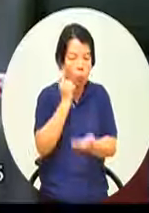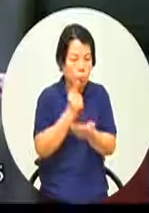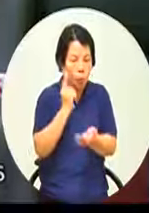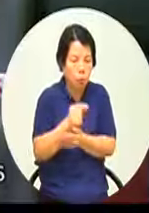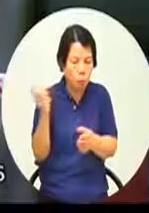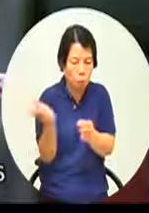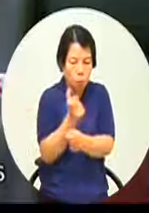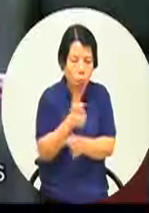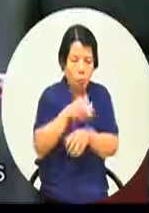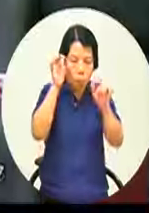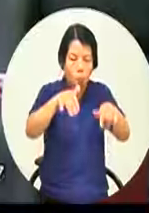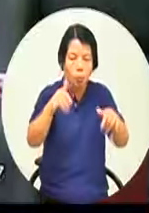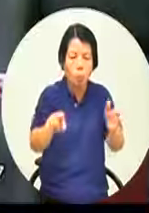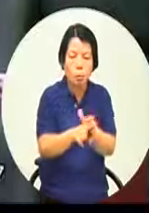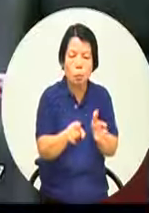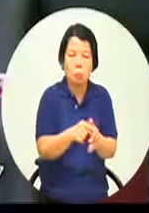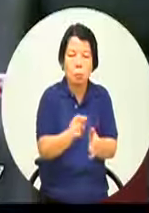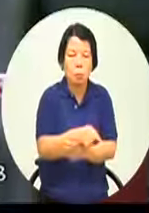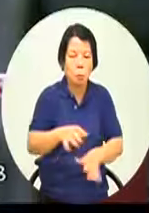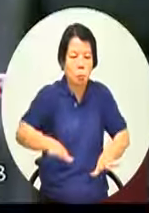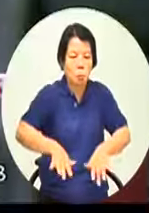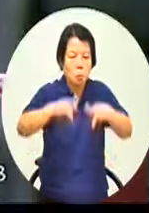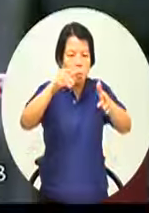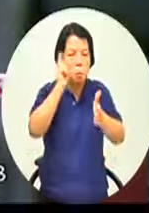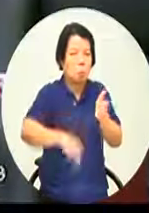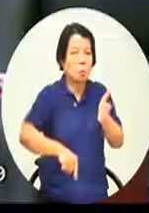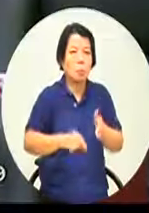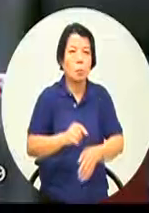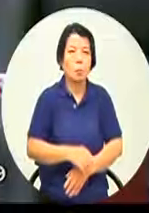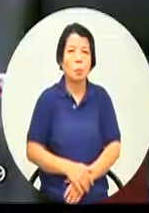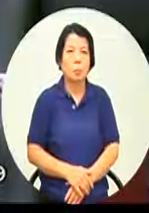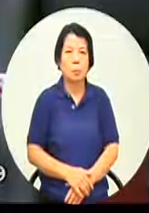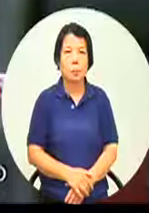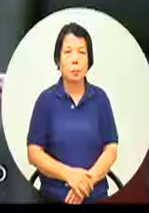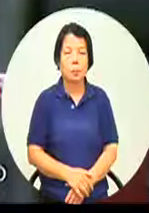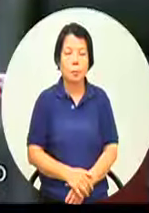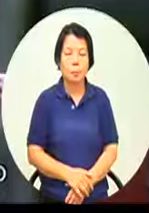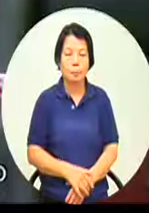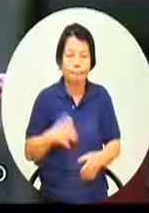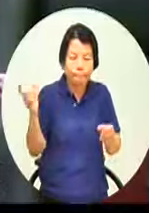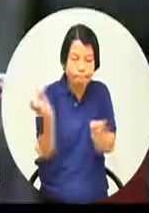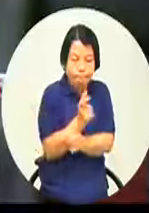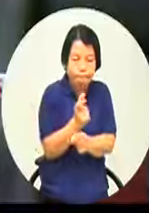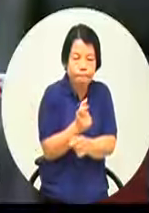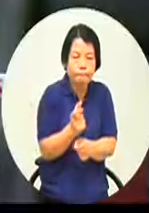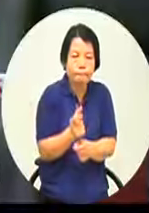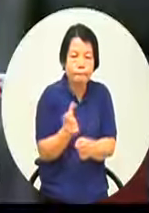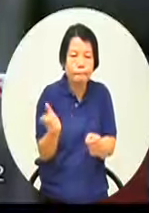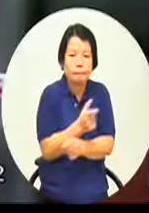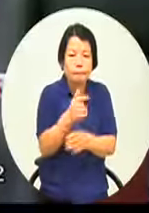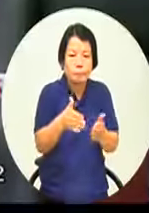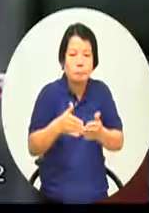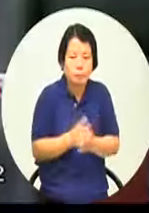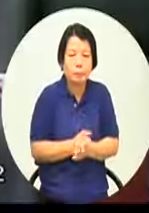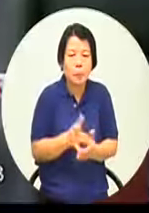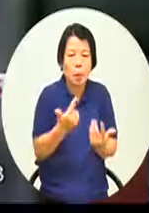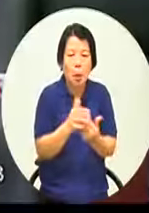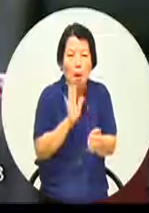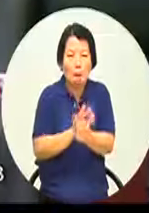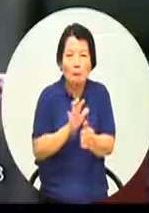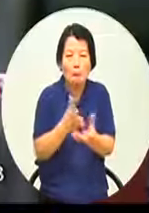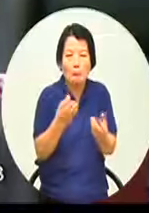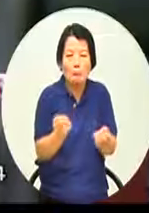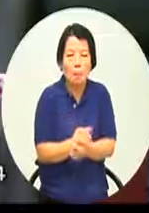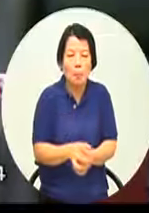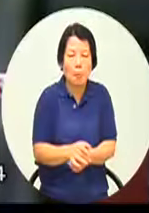风还是下大雨都会淹水哦，啊，所以台风一来就是经不起考验啊。那是不是我